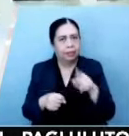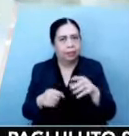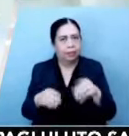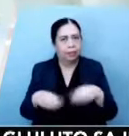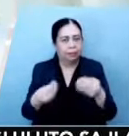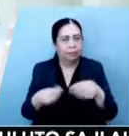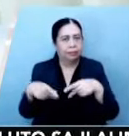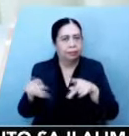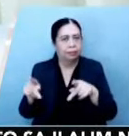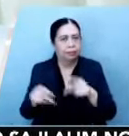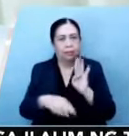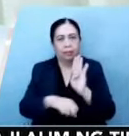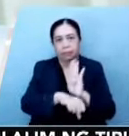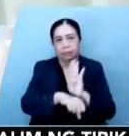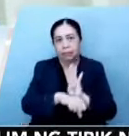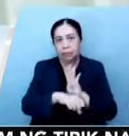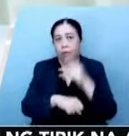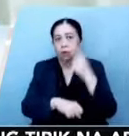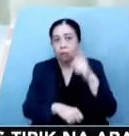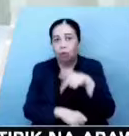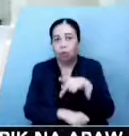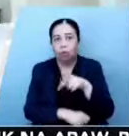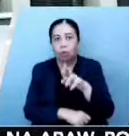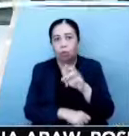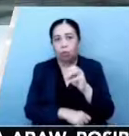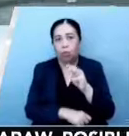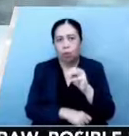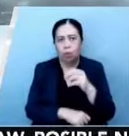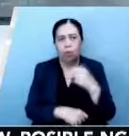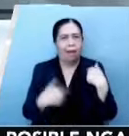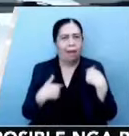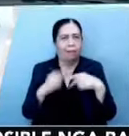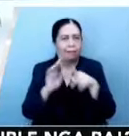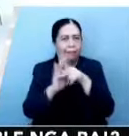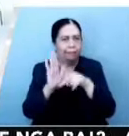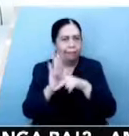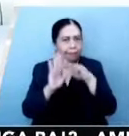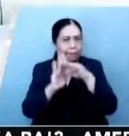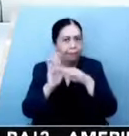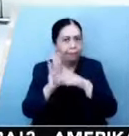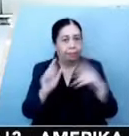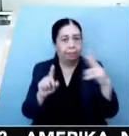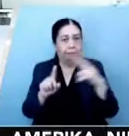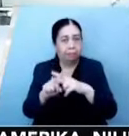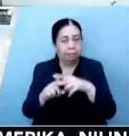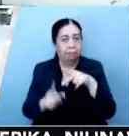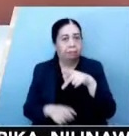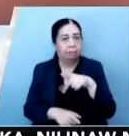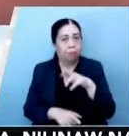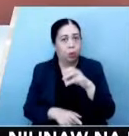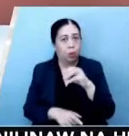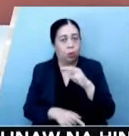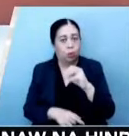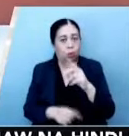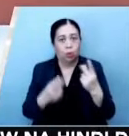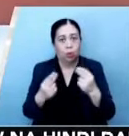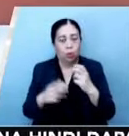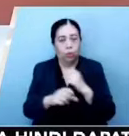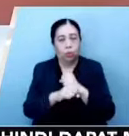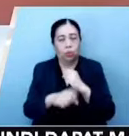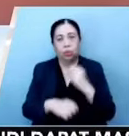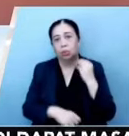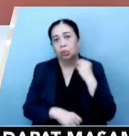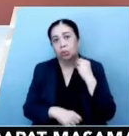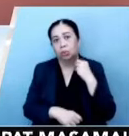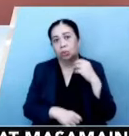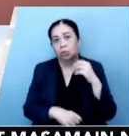mga negosyo para sa mga promo. May mga pamantayan kasi ito at kung sakaling nag-apply nga ng permit ng Taragis para magsagawa ng April Fool's prank bilang